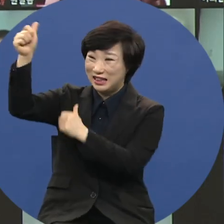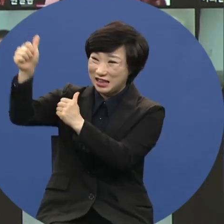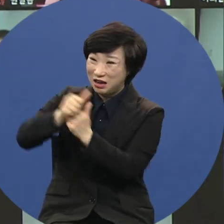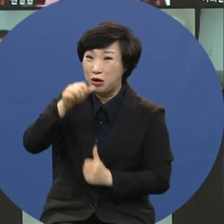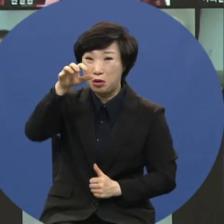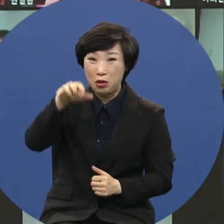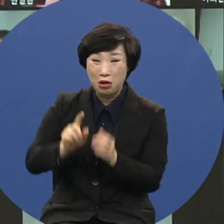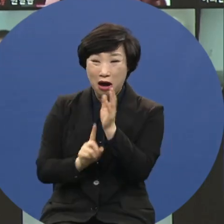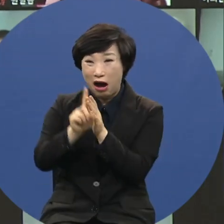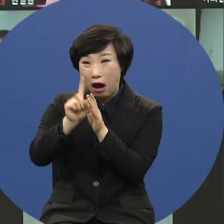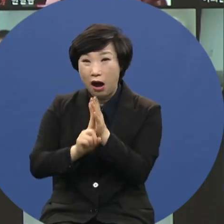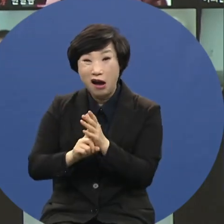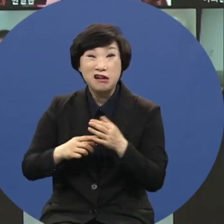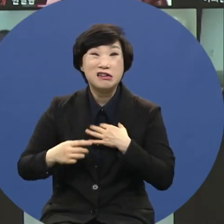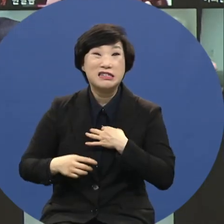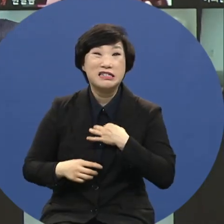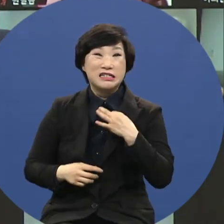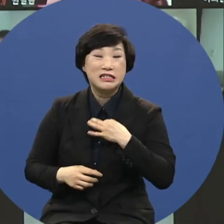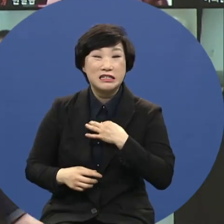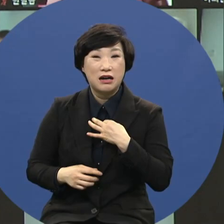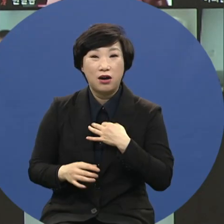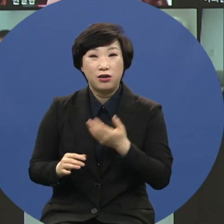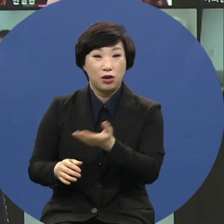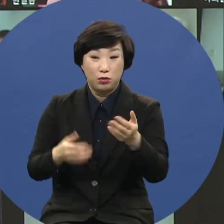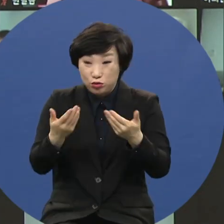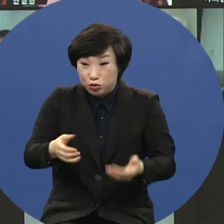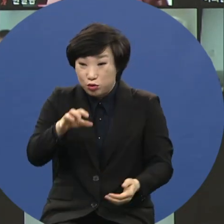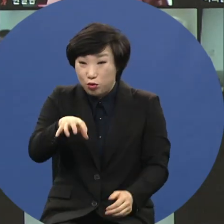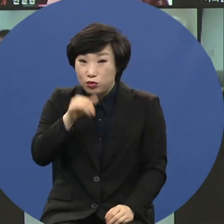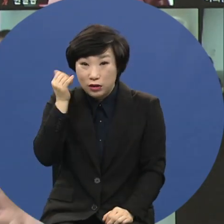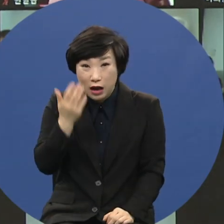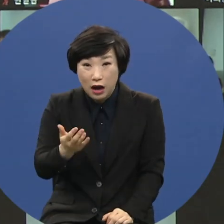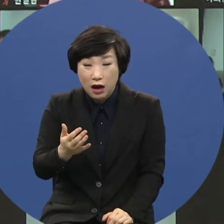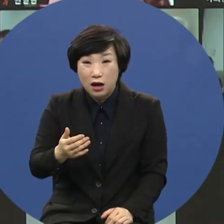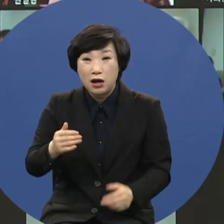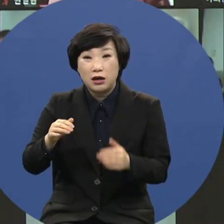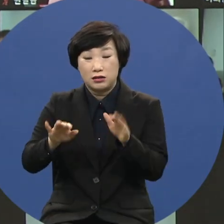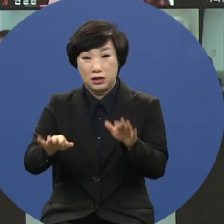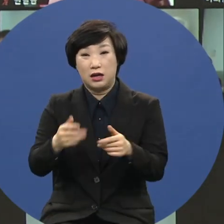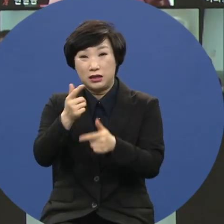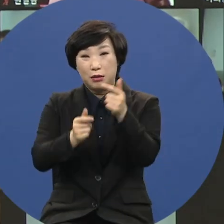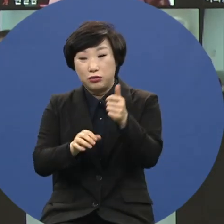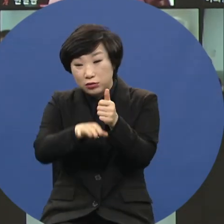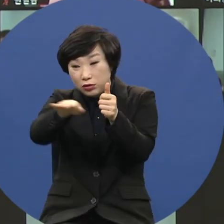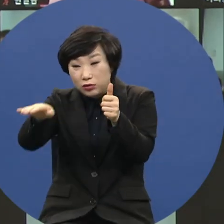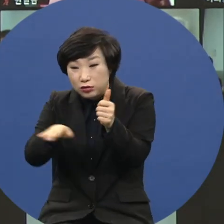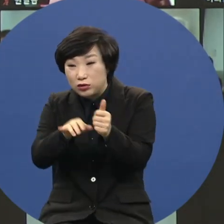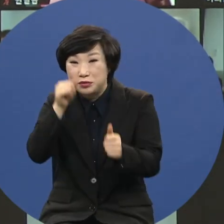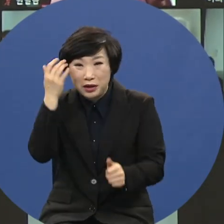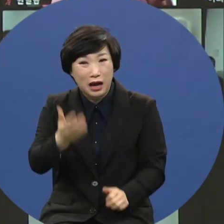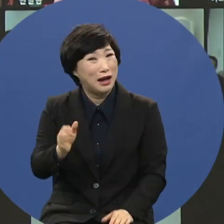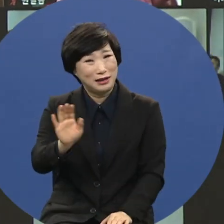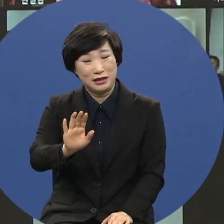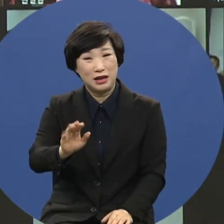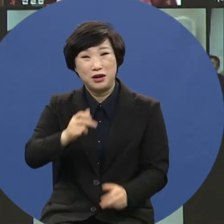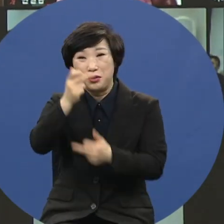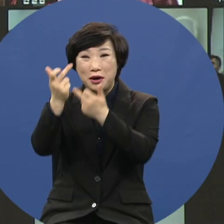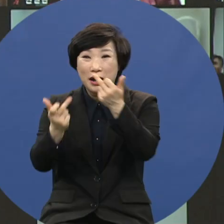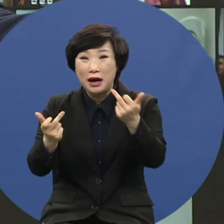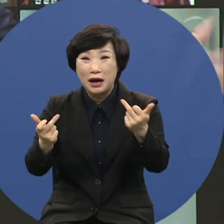뜨거운 온도 속에서 뭐 쉴 곳이 있어, 그늘이 있어, 광야에서,